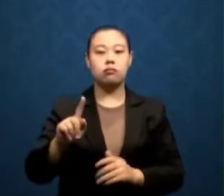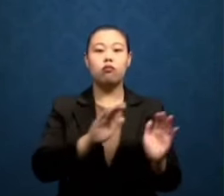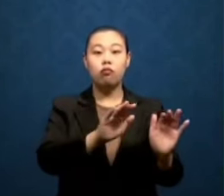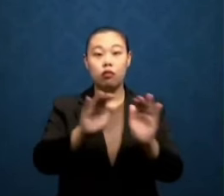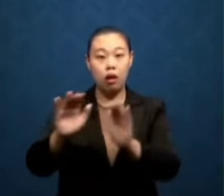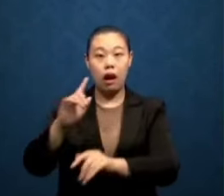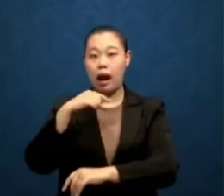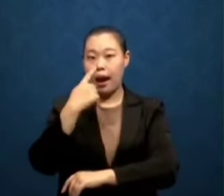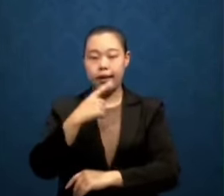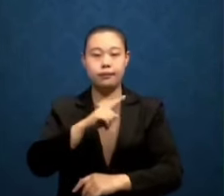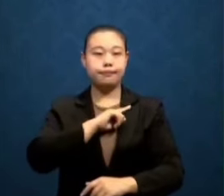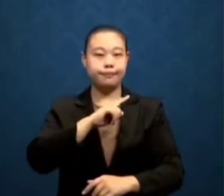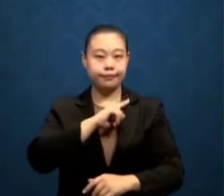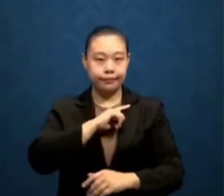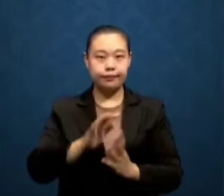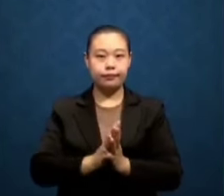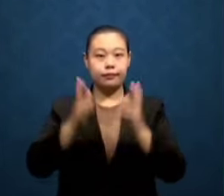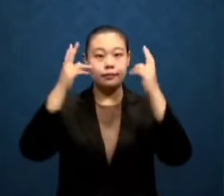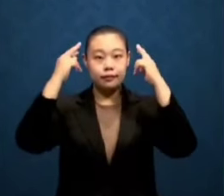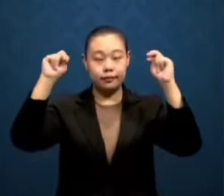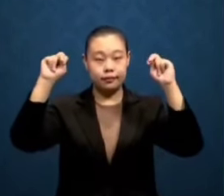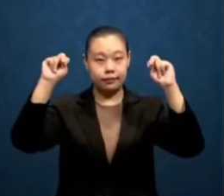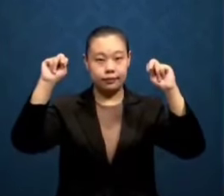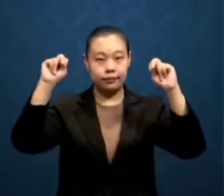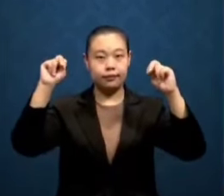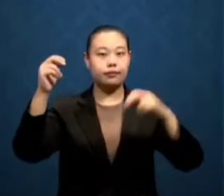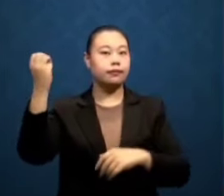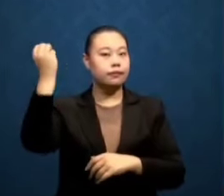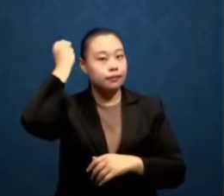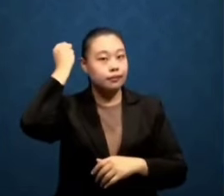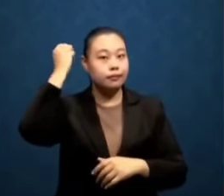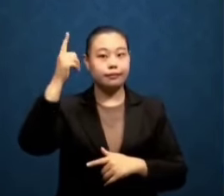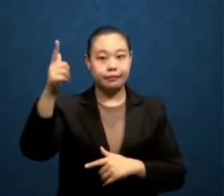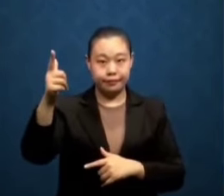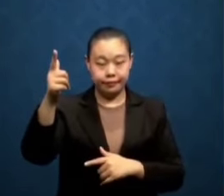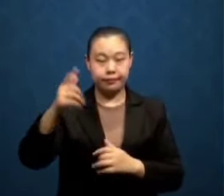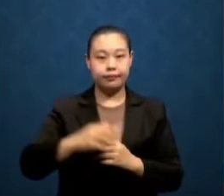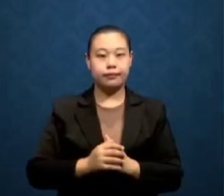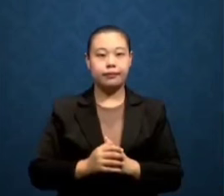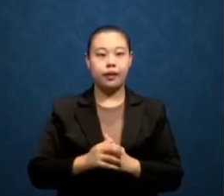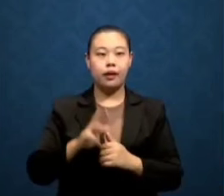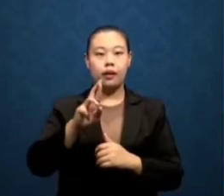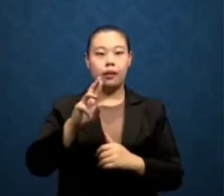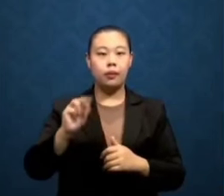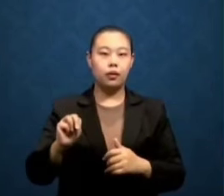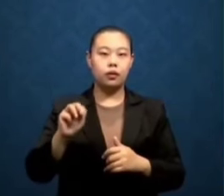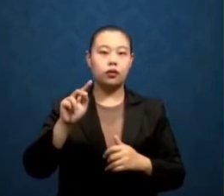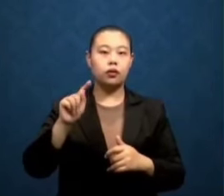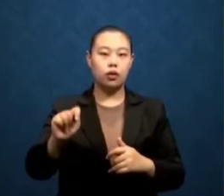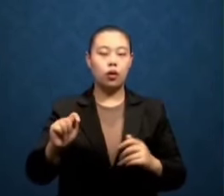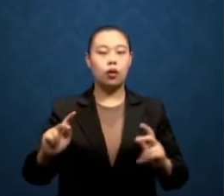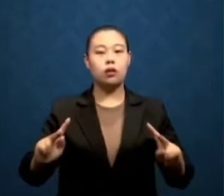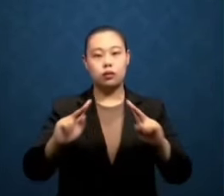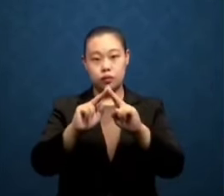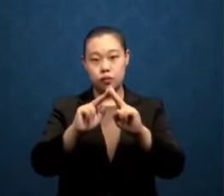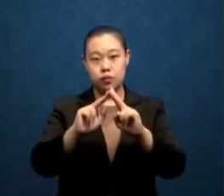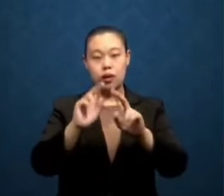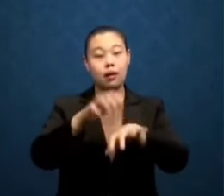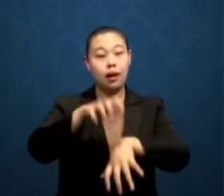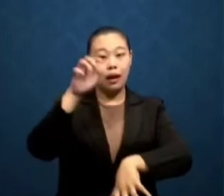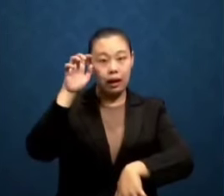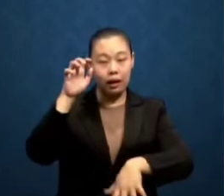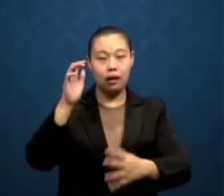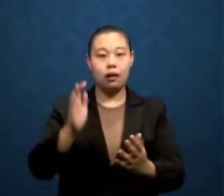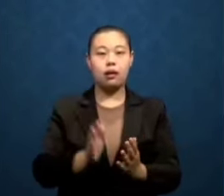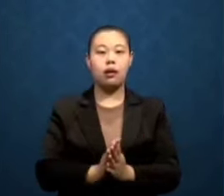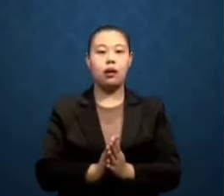กรุงเทพมหานครต้องประสบกับปัญหาน้ำท่วมรัฐบาลจึงควรมีมาตรการป้องกันน้ำท่วมด้วยการบูรณาการหน่วยงานที่เกี่ยวข้องร่วมมือ